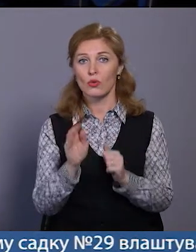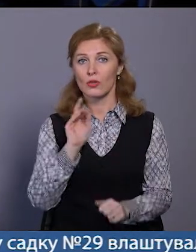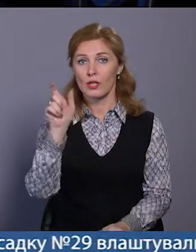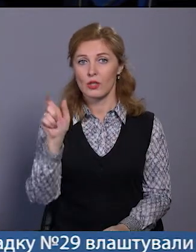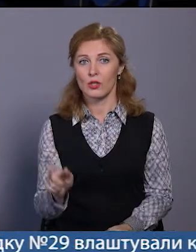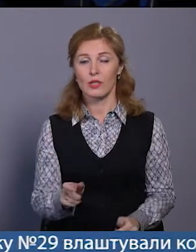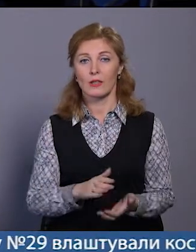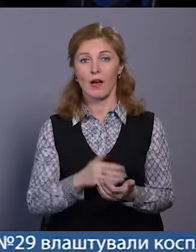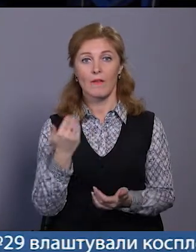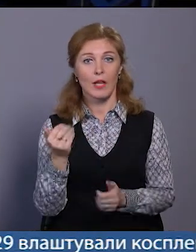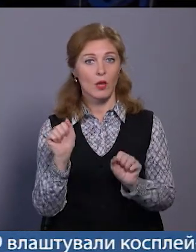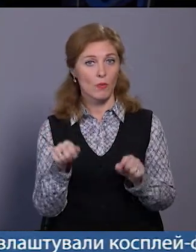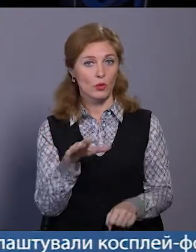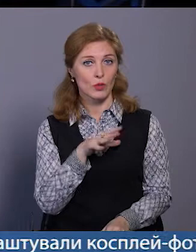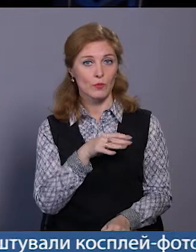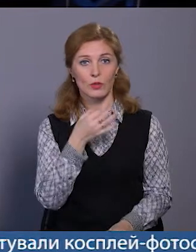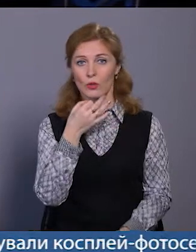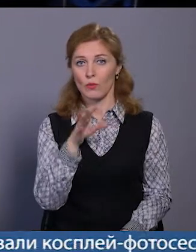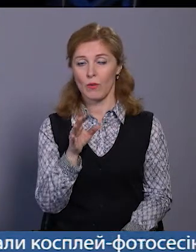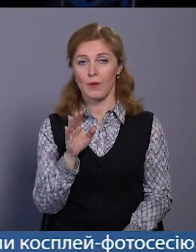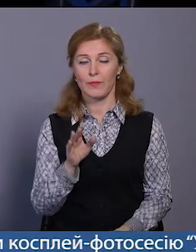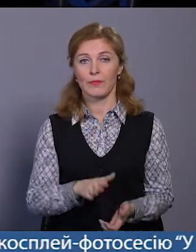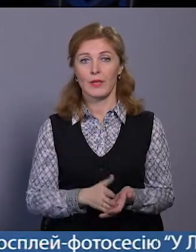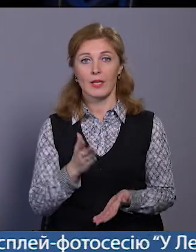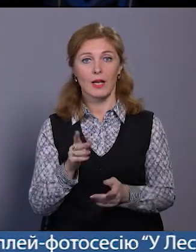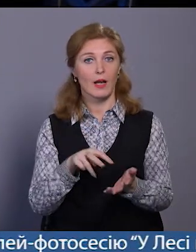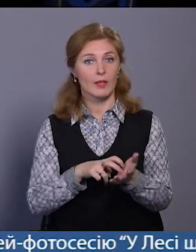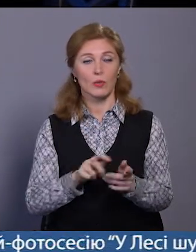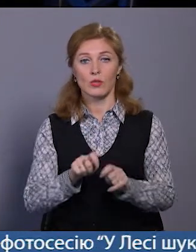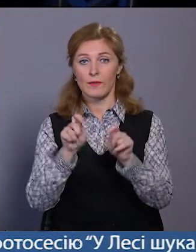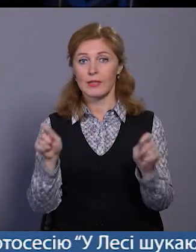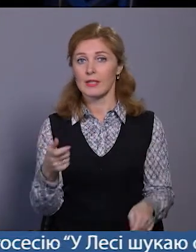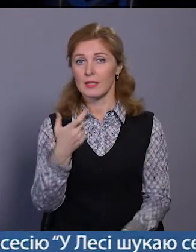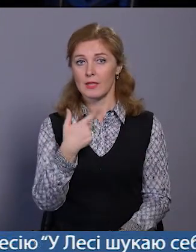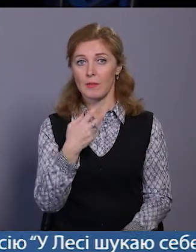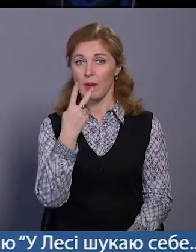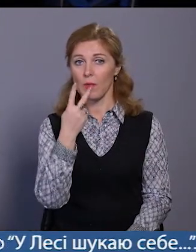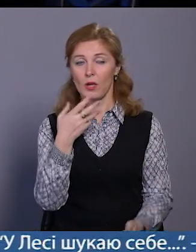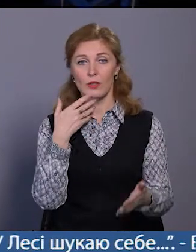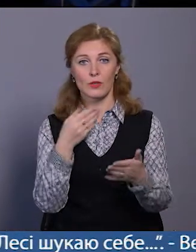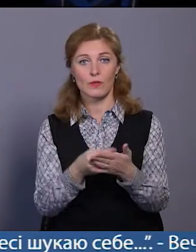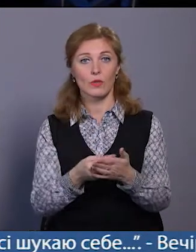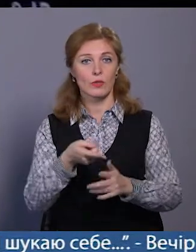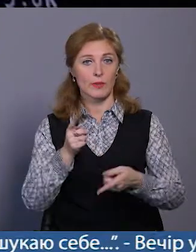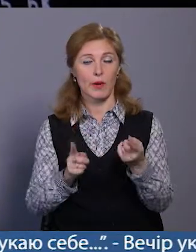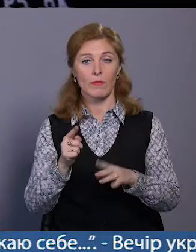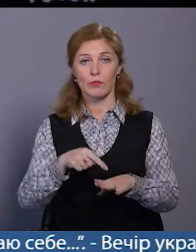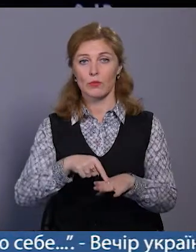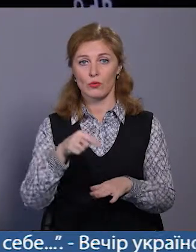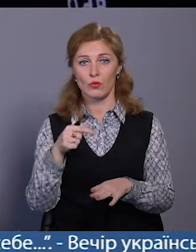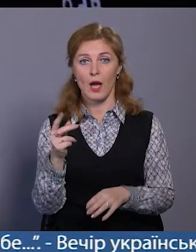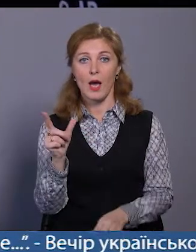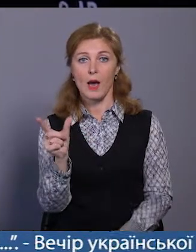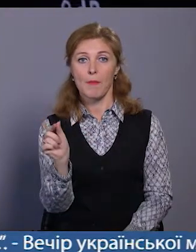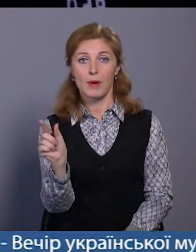Нею може бути будь-яка жінка, яка не боїться відкривати себе і показувати свої справжні почуття. Партнер